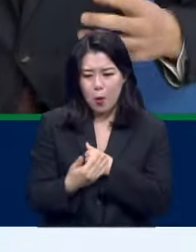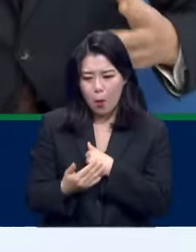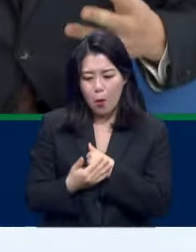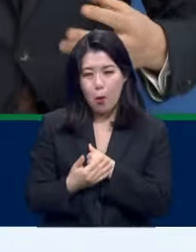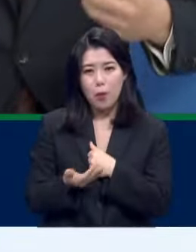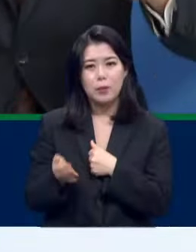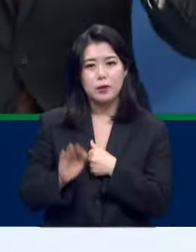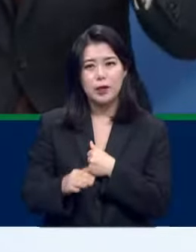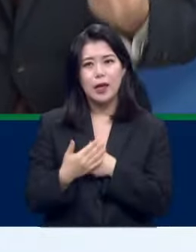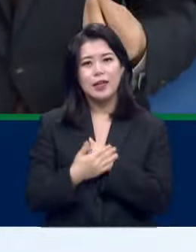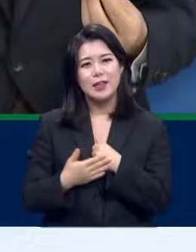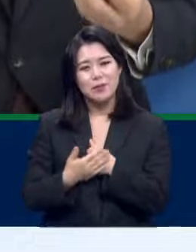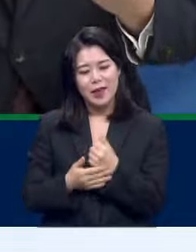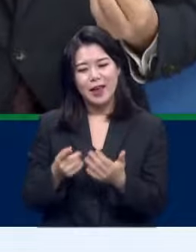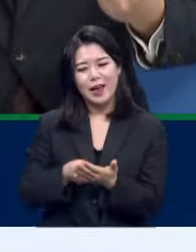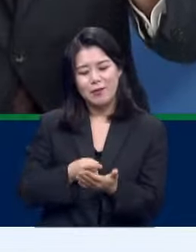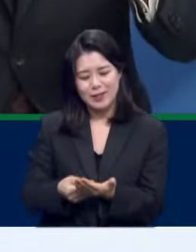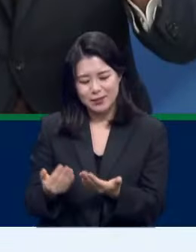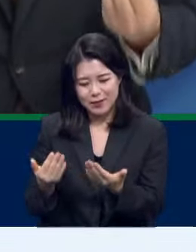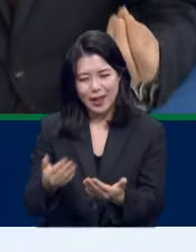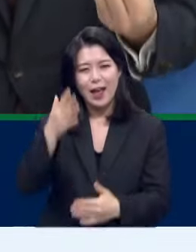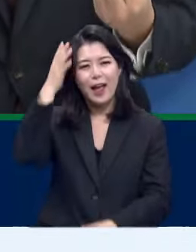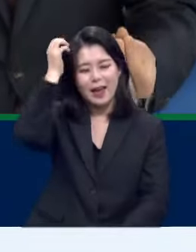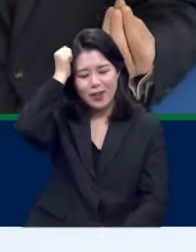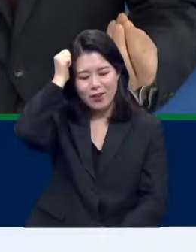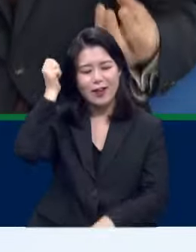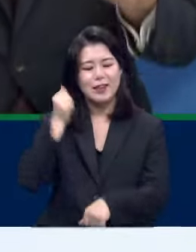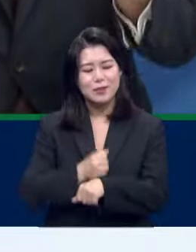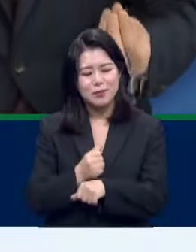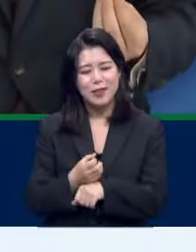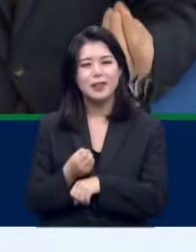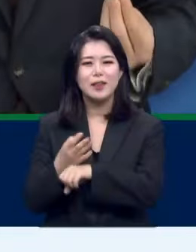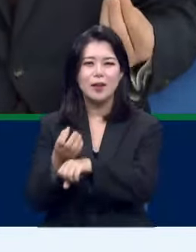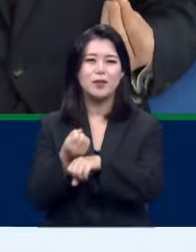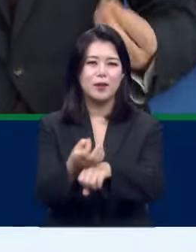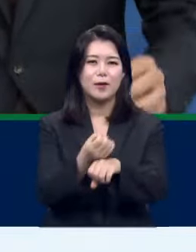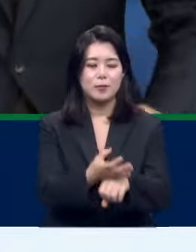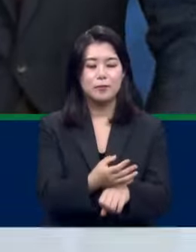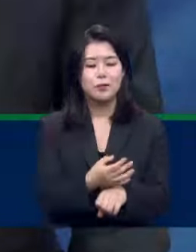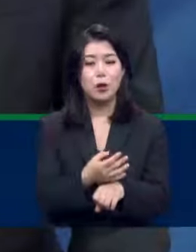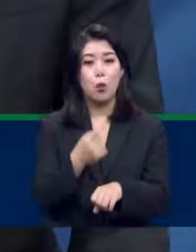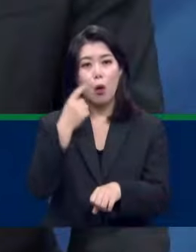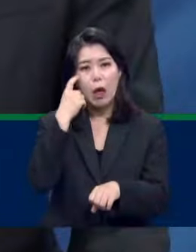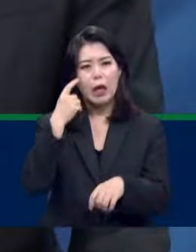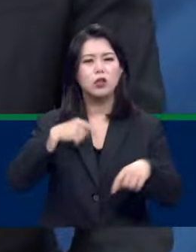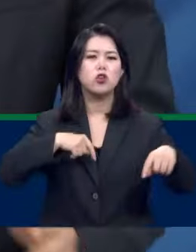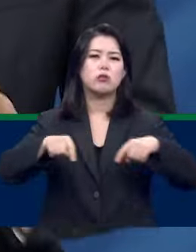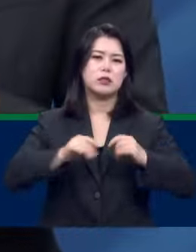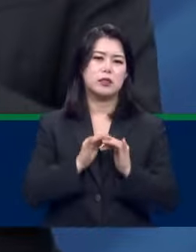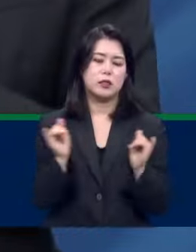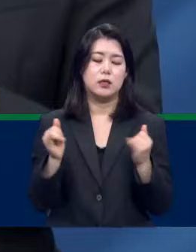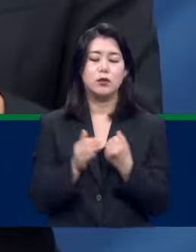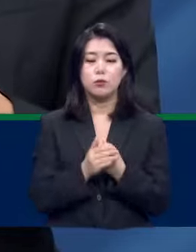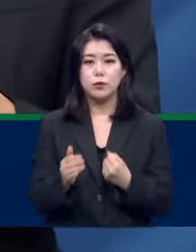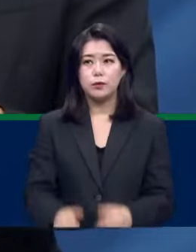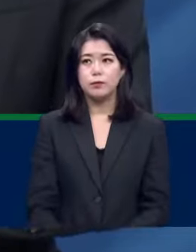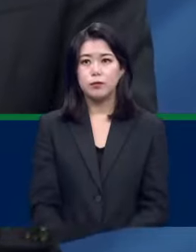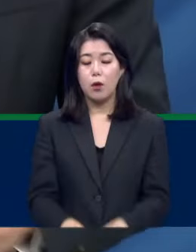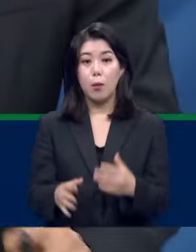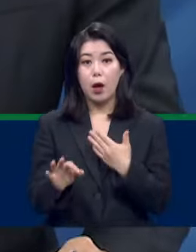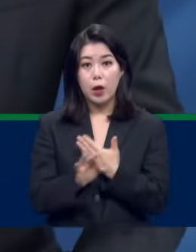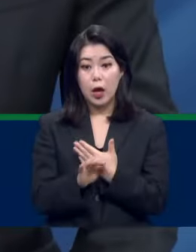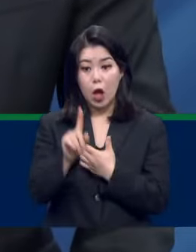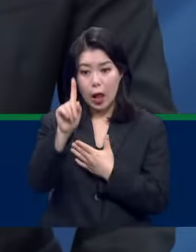항상이 은혜 평생 같겠습니다 평생 있지 않습니다라고 대답합니다 이게 정치인이에요 그럼 이런 것들을에 연락 한번